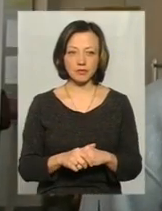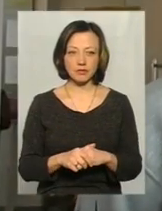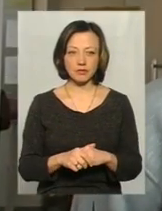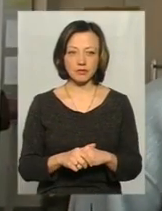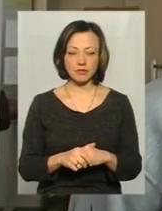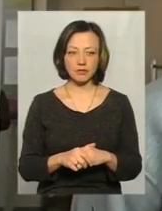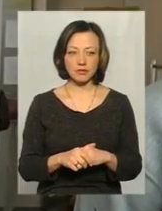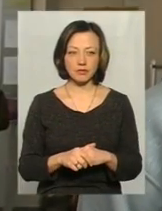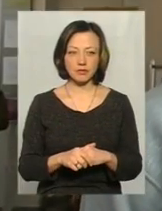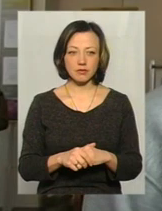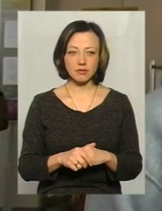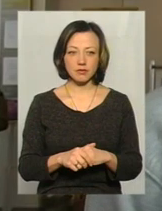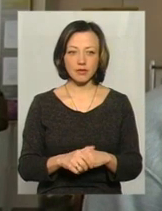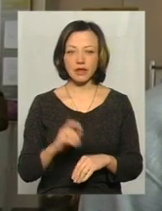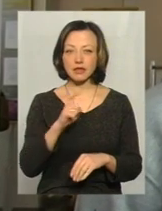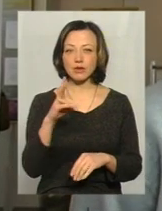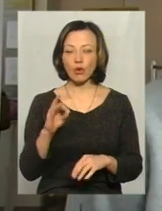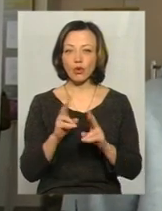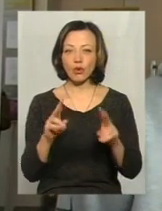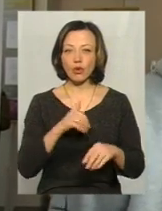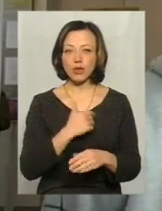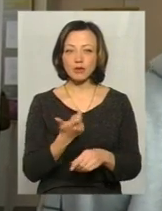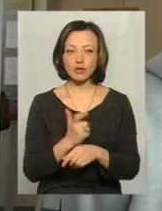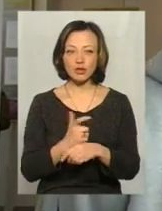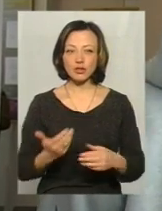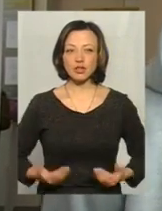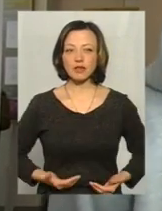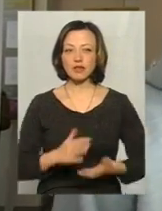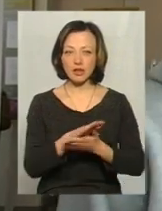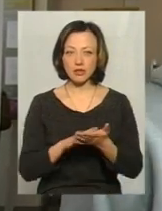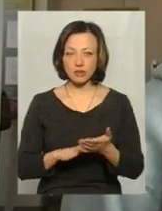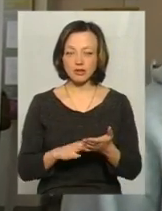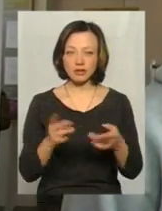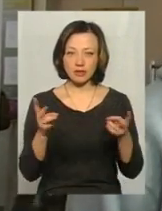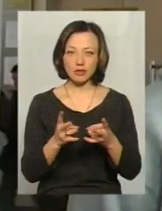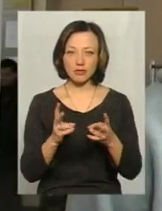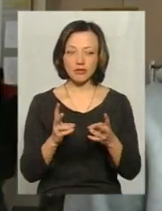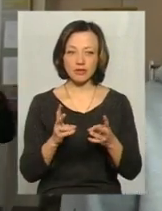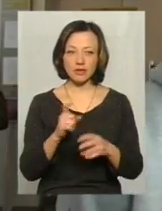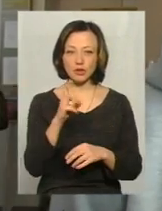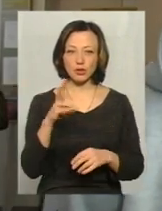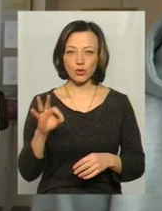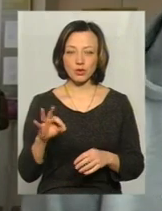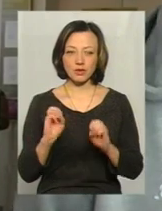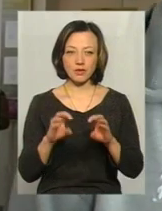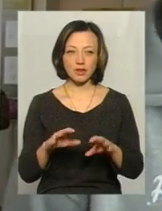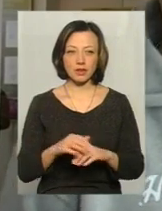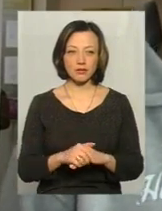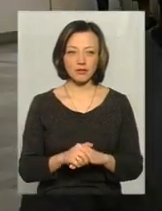воно, в общем, хто хоче більшого в житті в дальнішому, то собі йде на вище